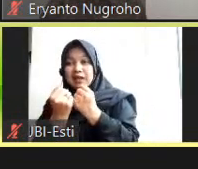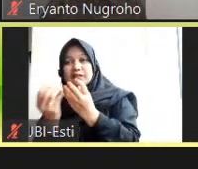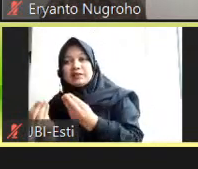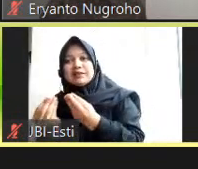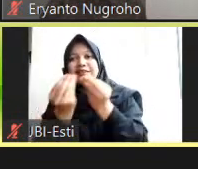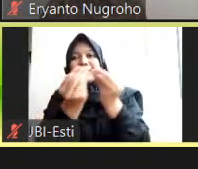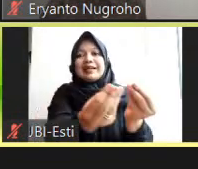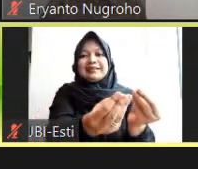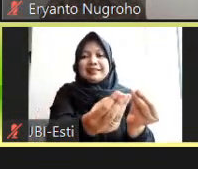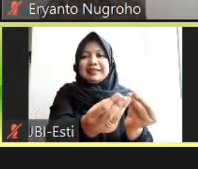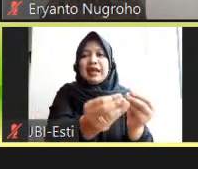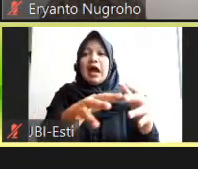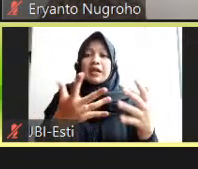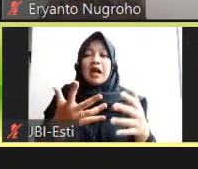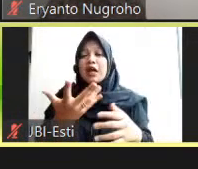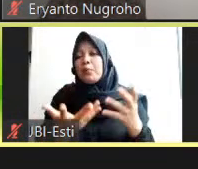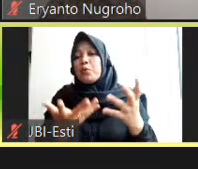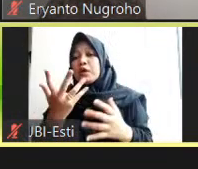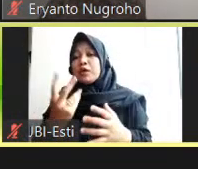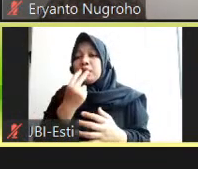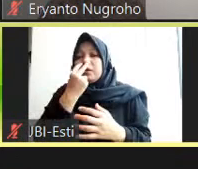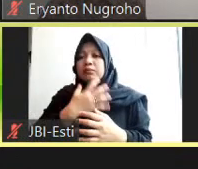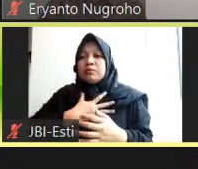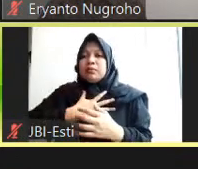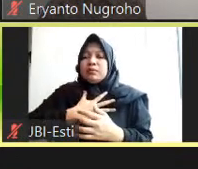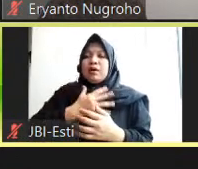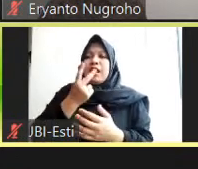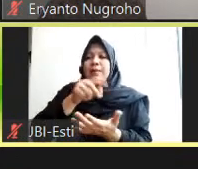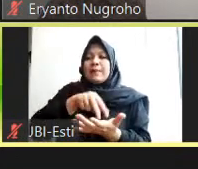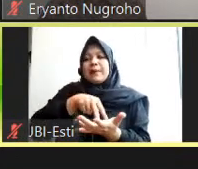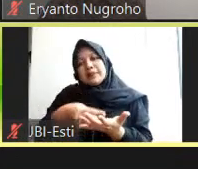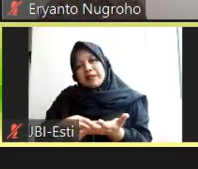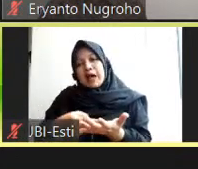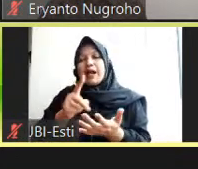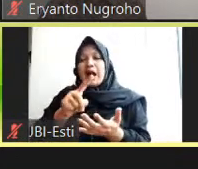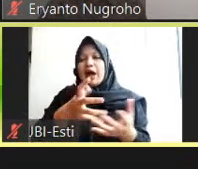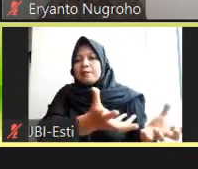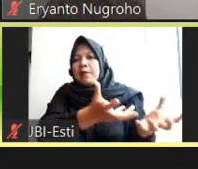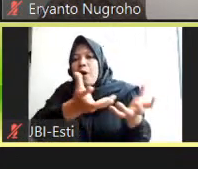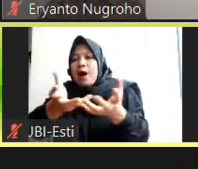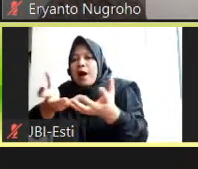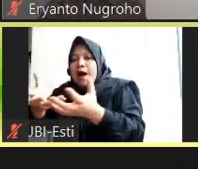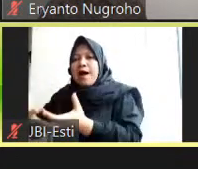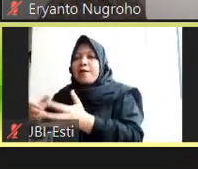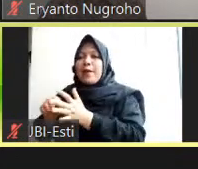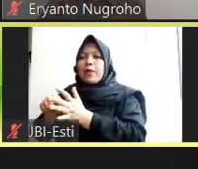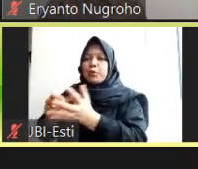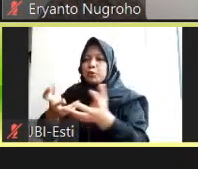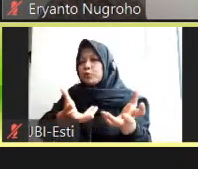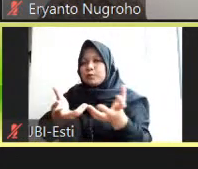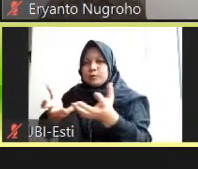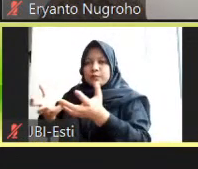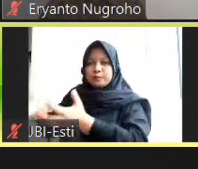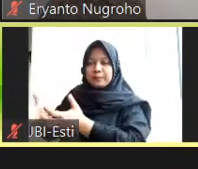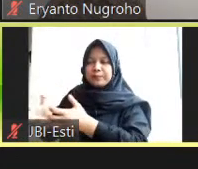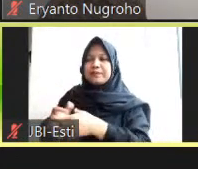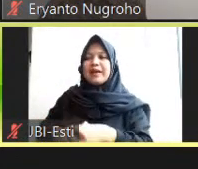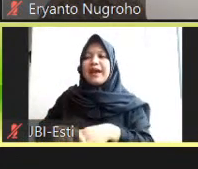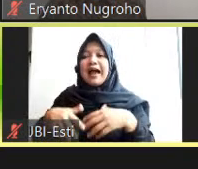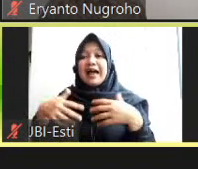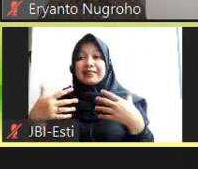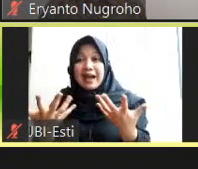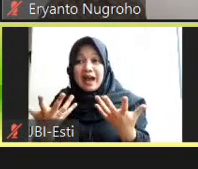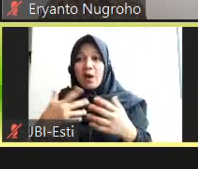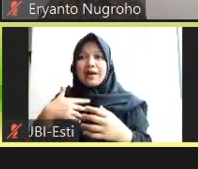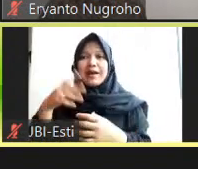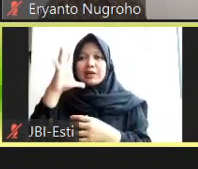nafas, mau pingsan, kemudian dibawa ke belakang untuk dievakuasi, dan atau ada juga yang udah agak sore,